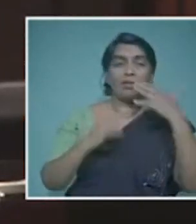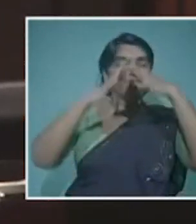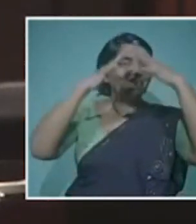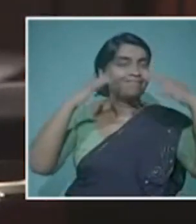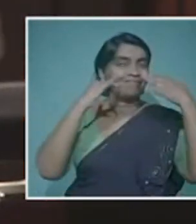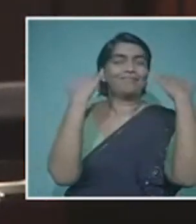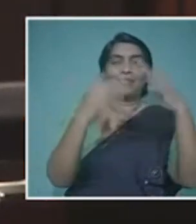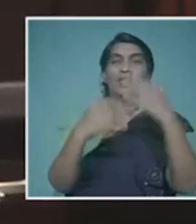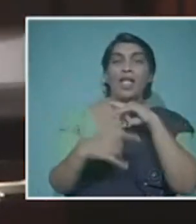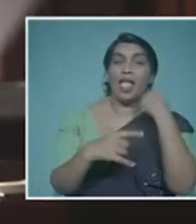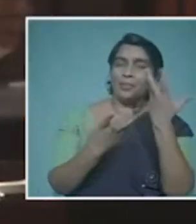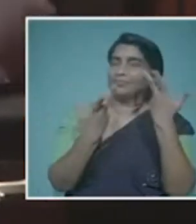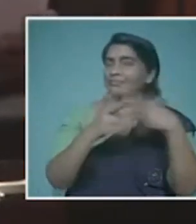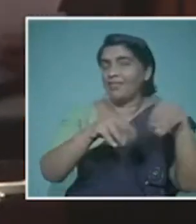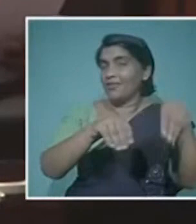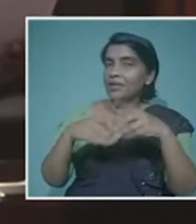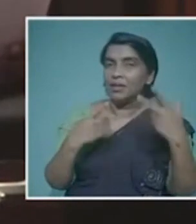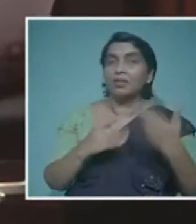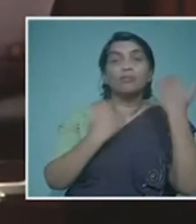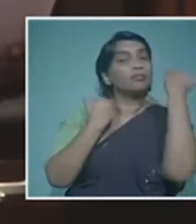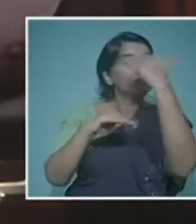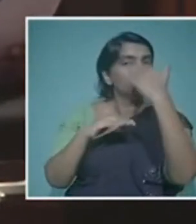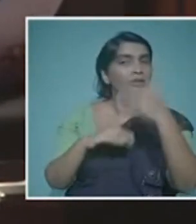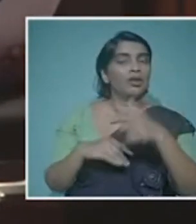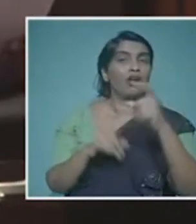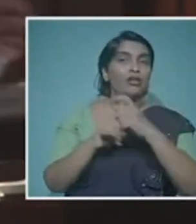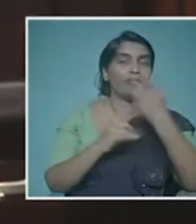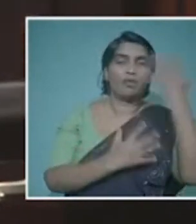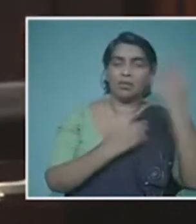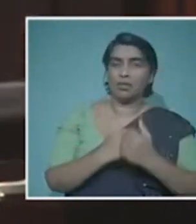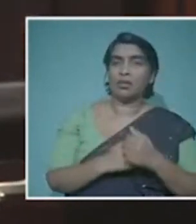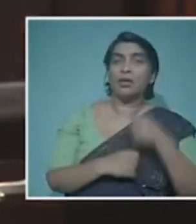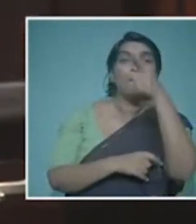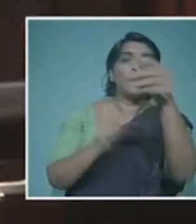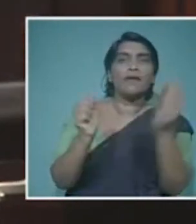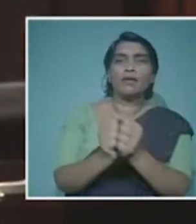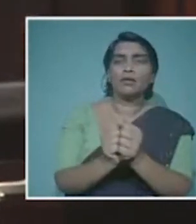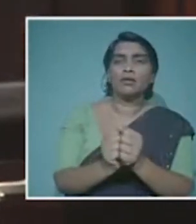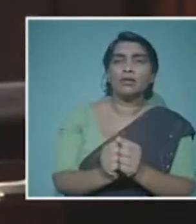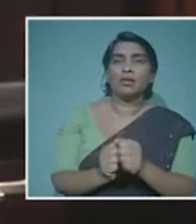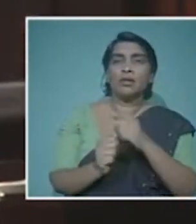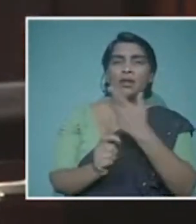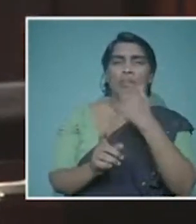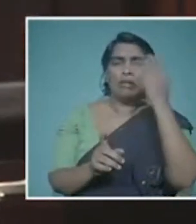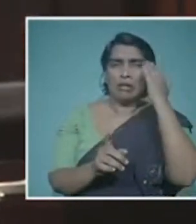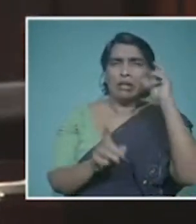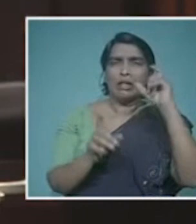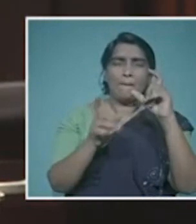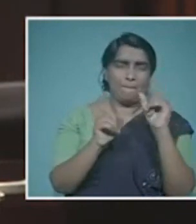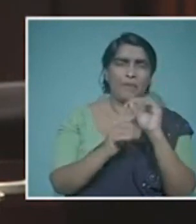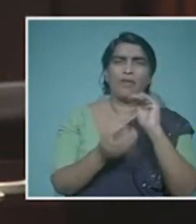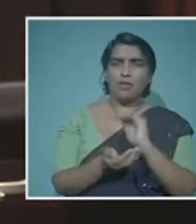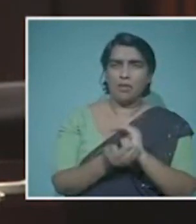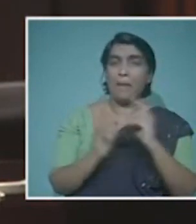ஆனால் சிவனேசதுரை சந்திரகாந்தனின் சகோதரர் என அழைக்கப்படும் அகிலகுமார் சந்திரகாந்தன் ஆஸ்திரேலியாவிற்கு ஆட்களை கடத்துவதாக